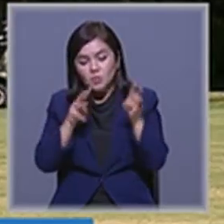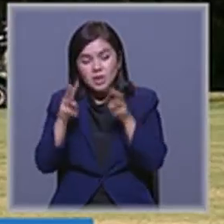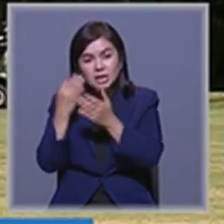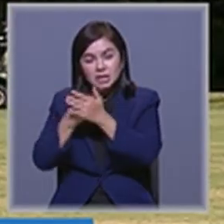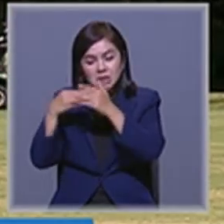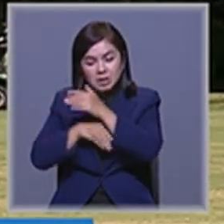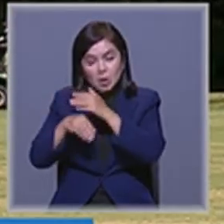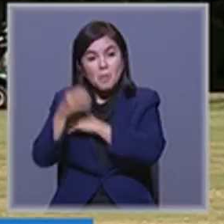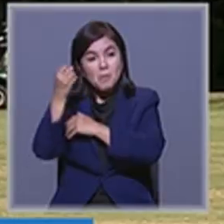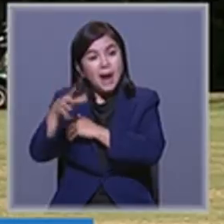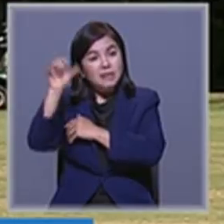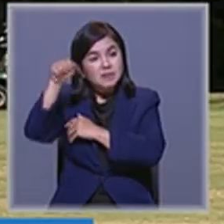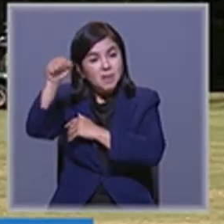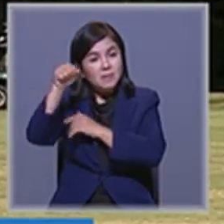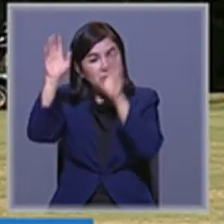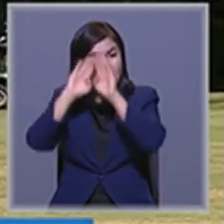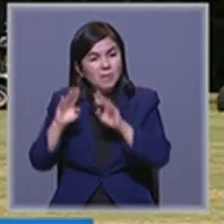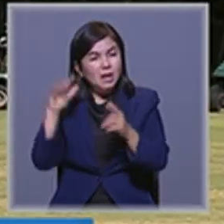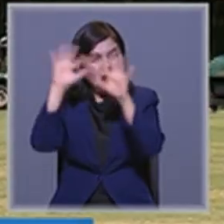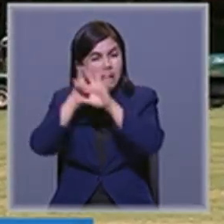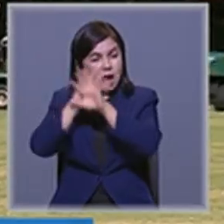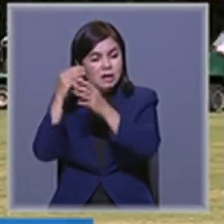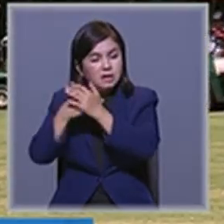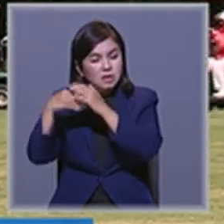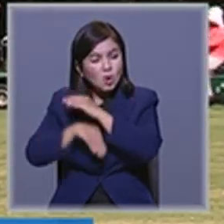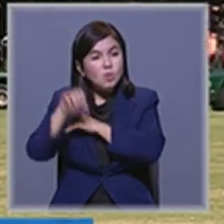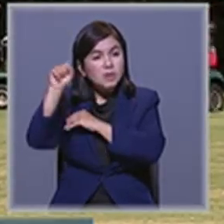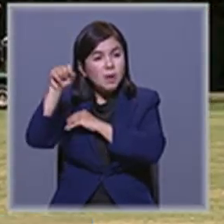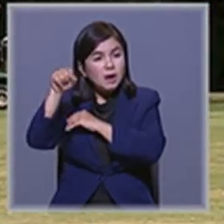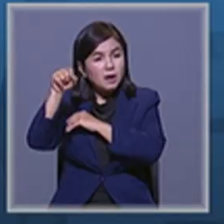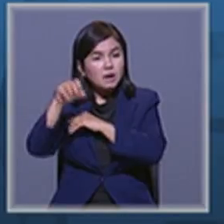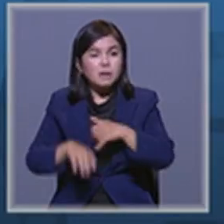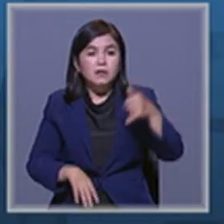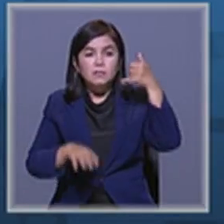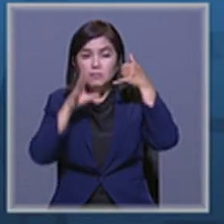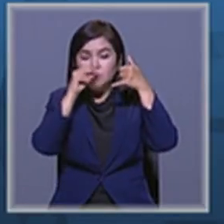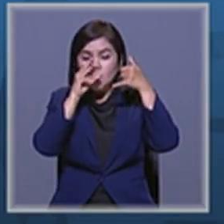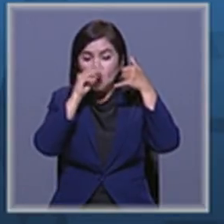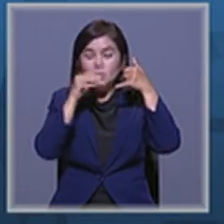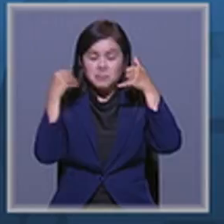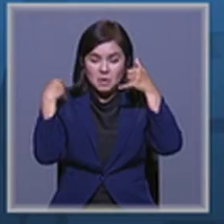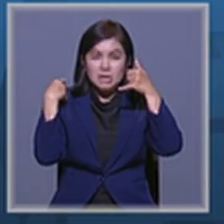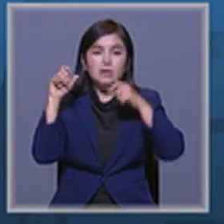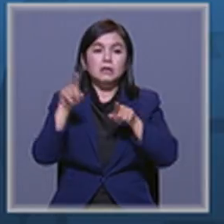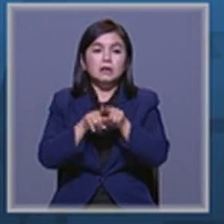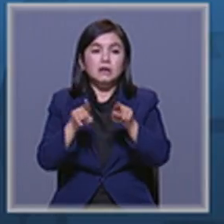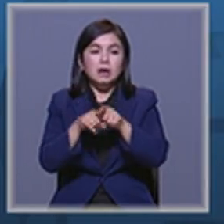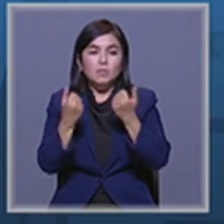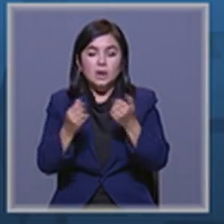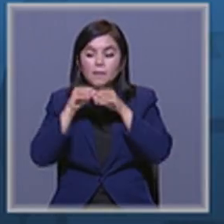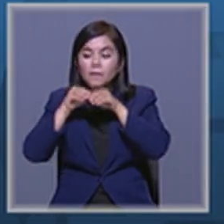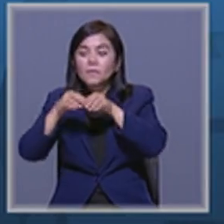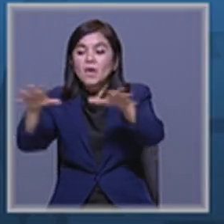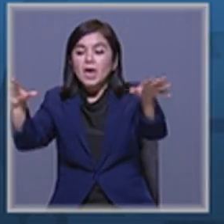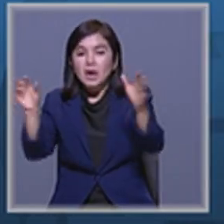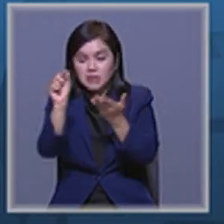บาดมากขึ้นกว่าที่ผ่านมา เป็นไม่หมดนะครับ ท ันทีที่วันนี้ที่เผยแพร่บ